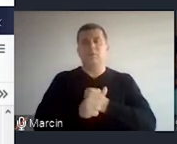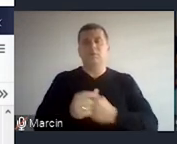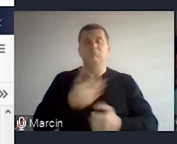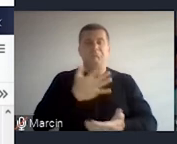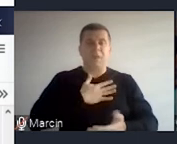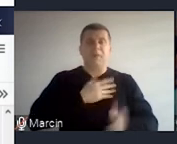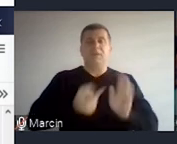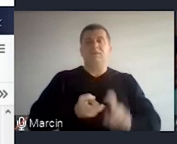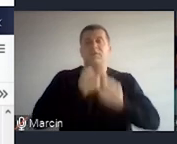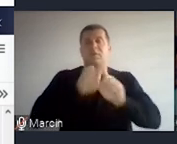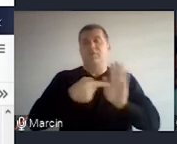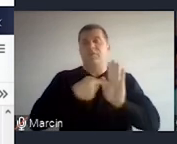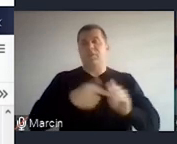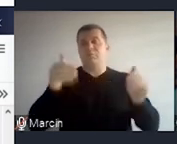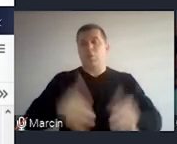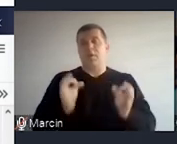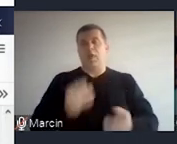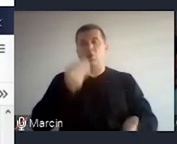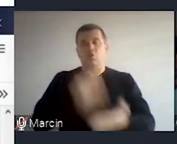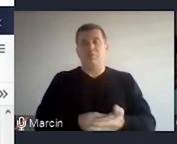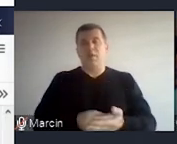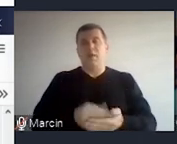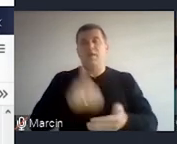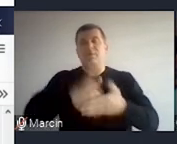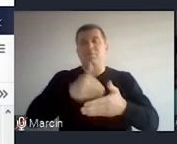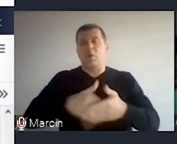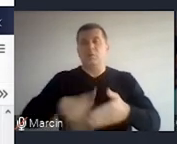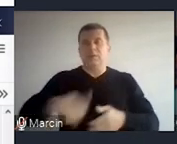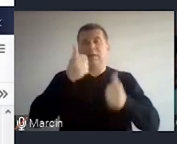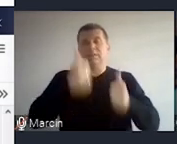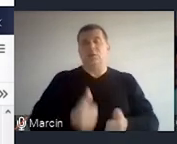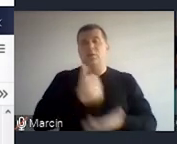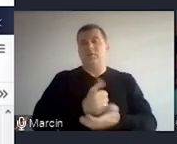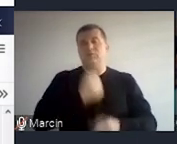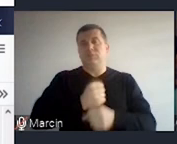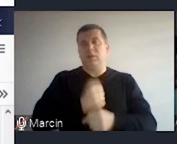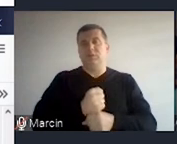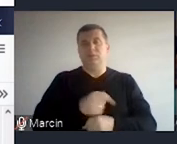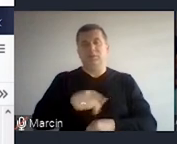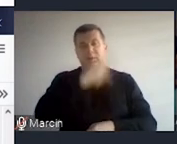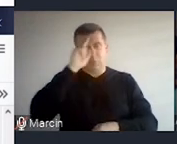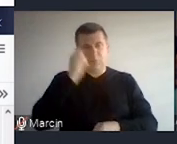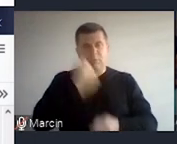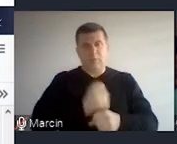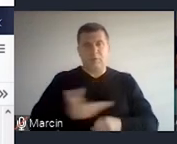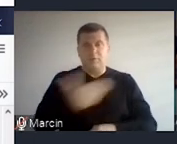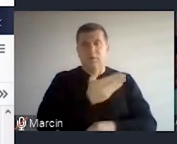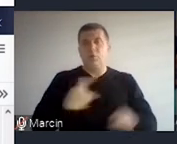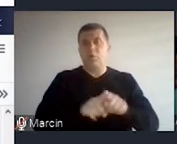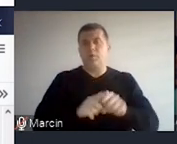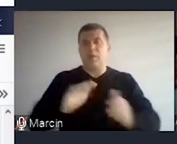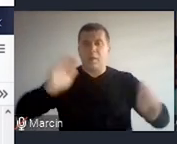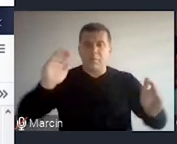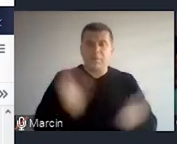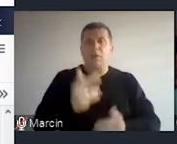wytycznych. Czyli w tej chwili można kupić wyposażyć stanowisko pracy personelowi również na